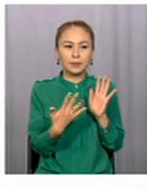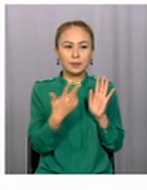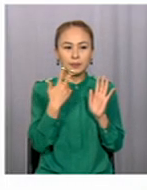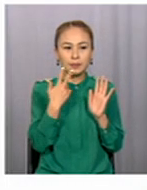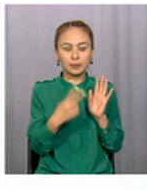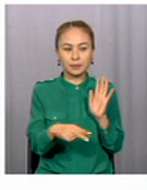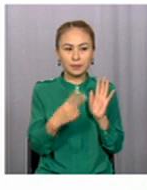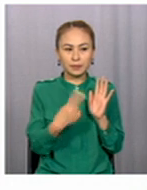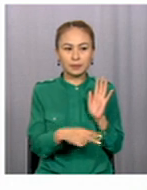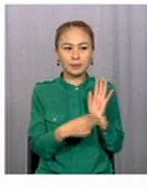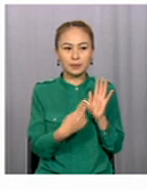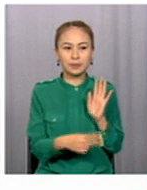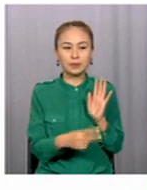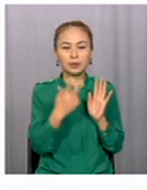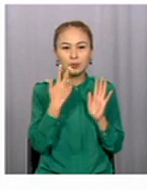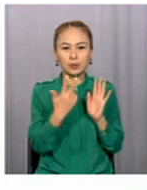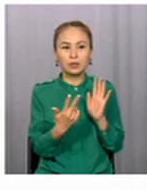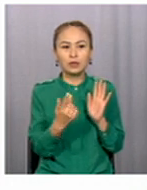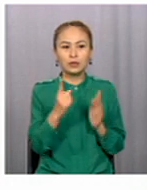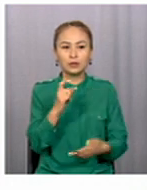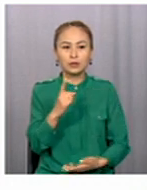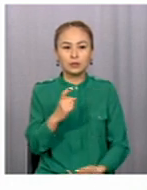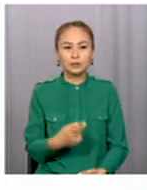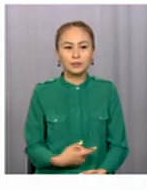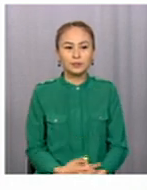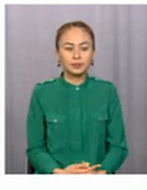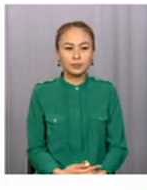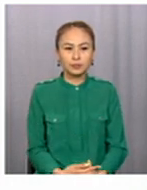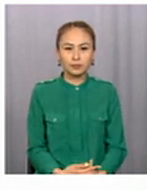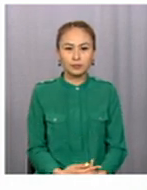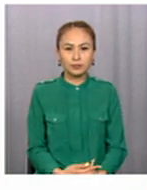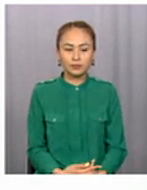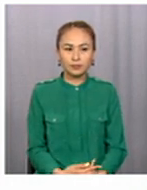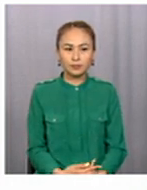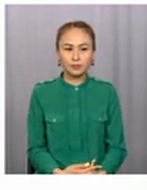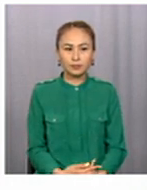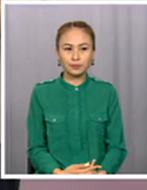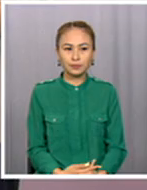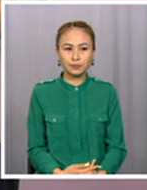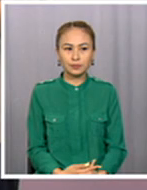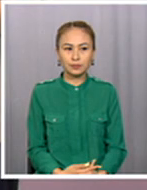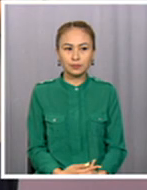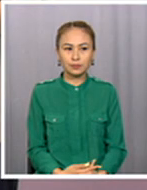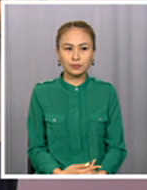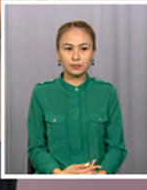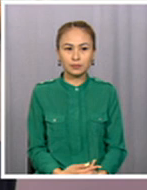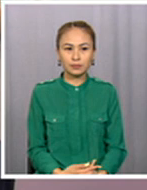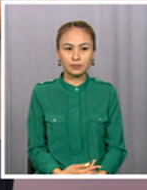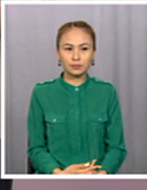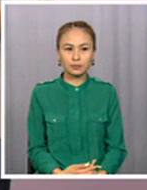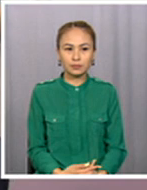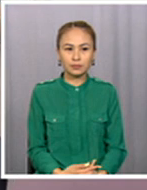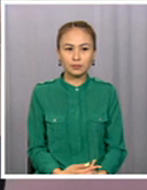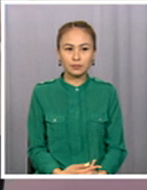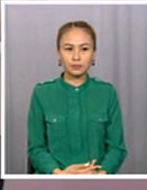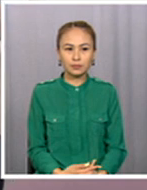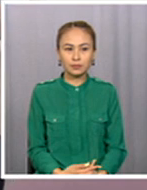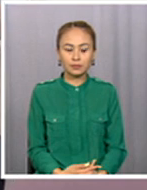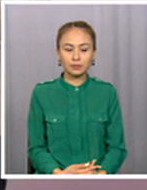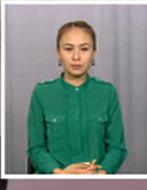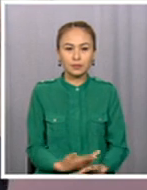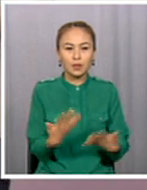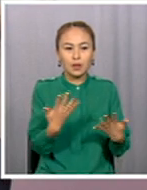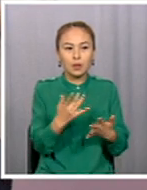20, 3 және 100 екен. Сан есімдерге қандай сұрақ